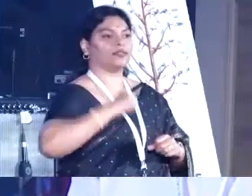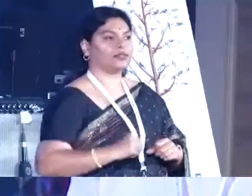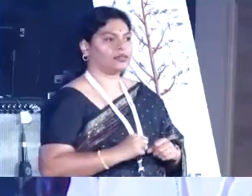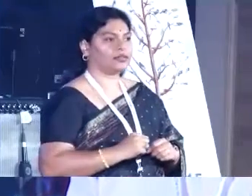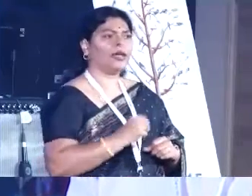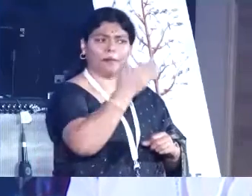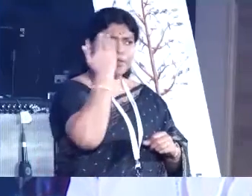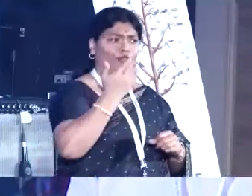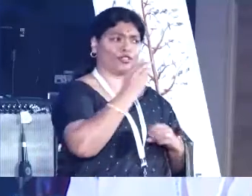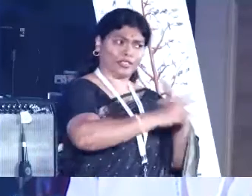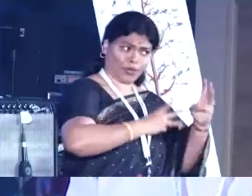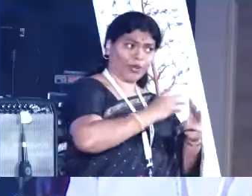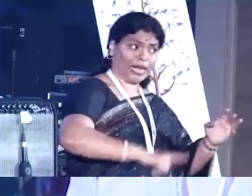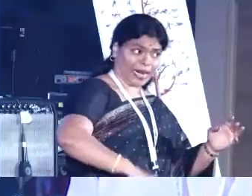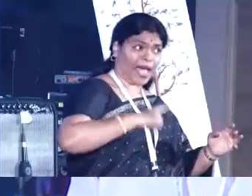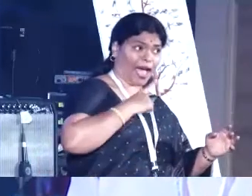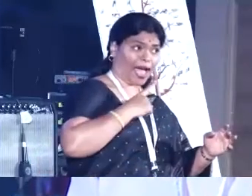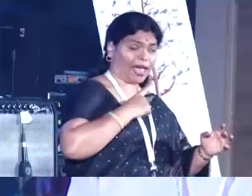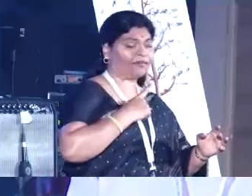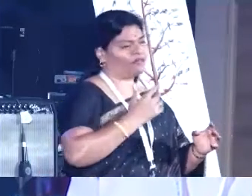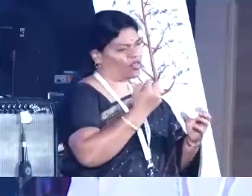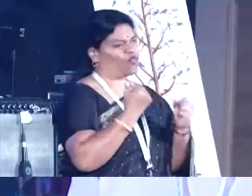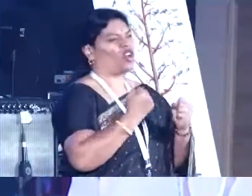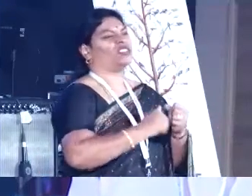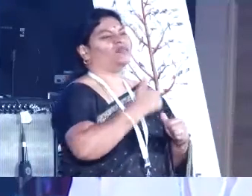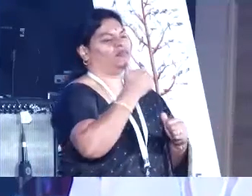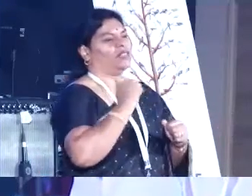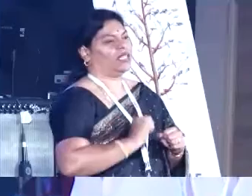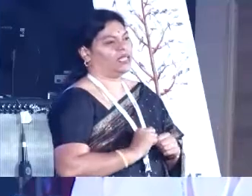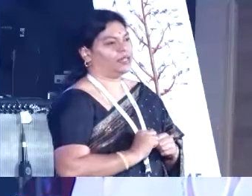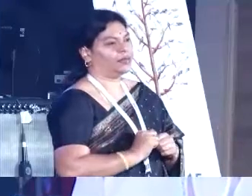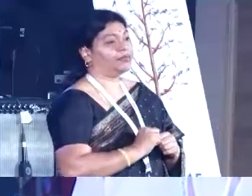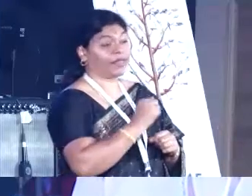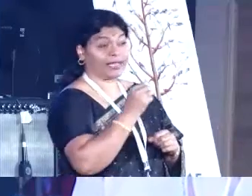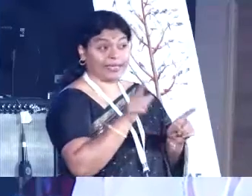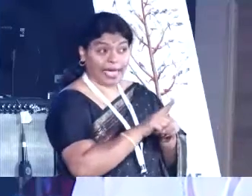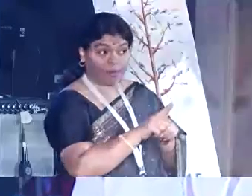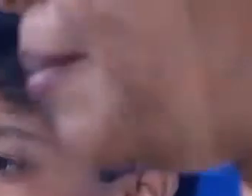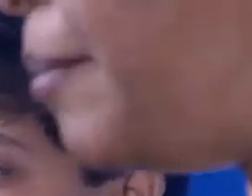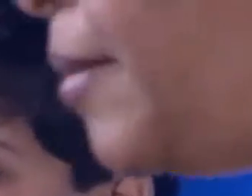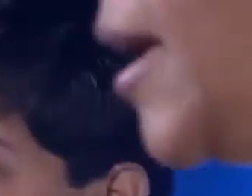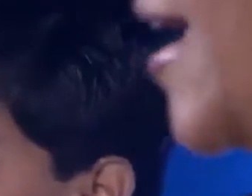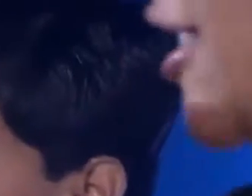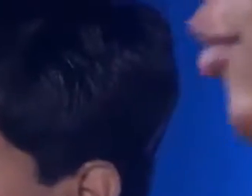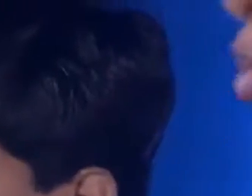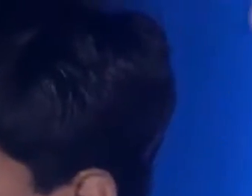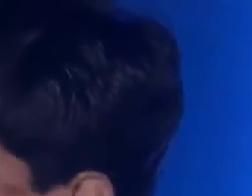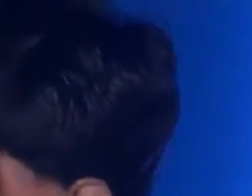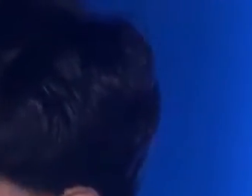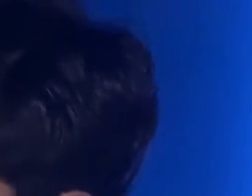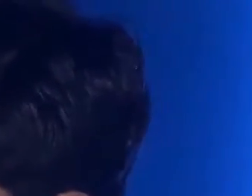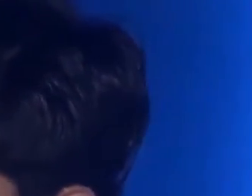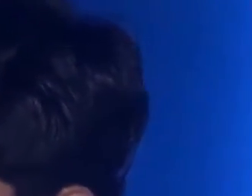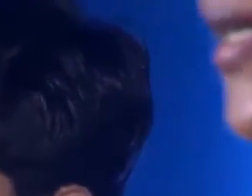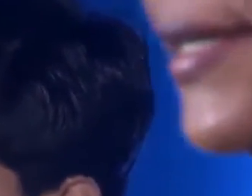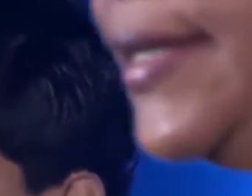क्योंकि दुनिया में जीने के लिए खुशी भी ज़रूरी होती है। जिस प्रकार एक नन्ही सी चींटी